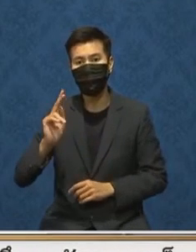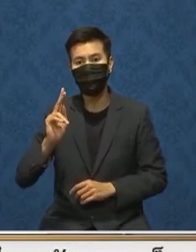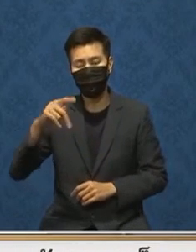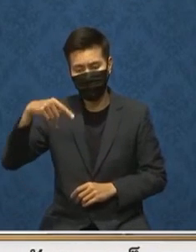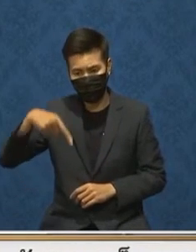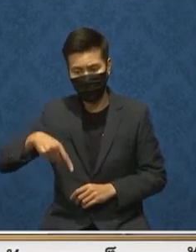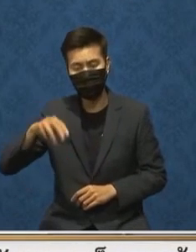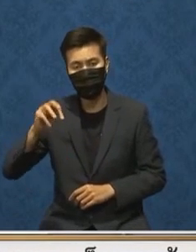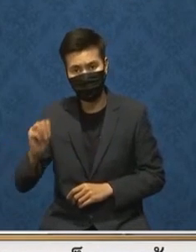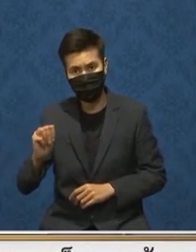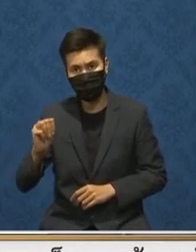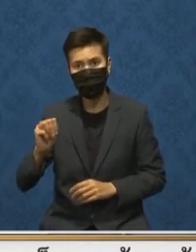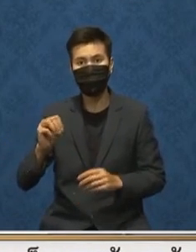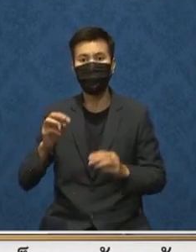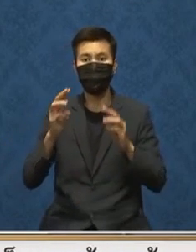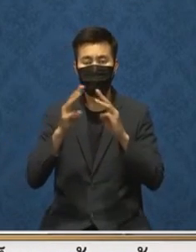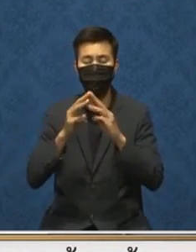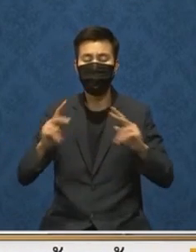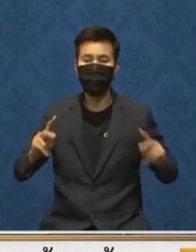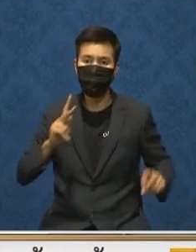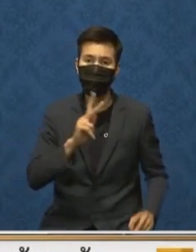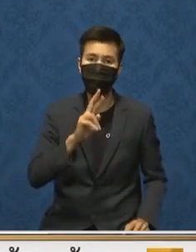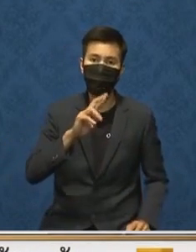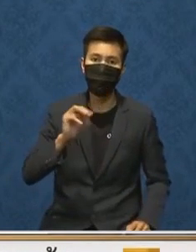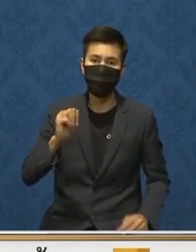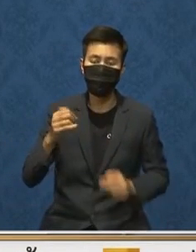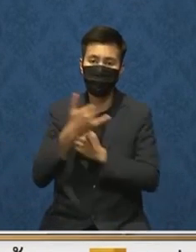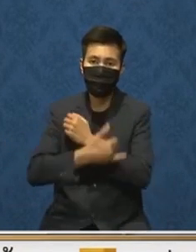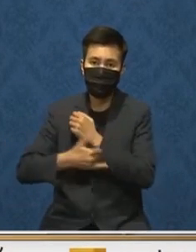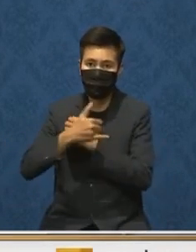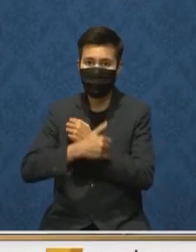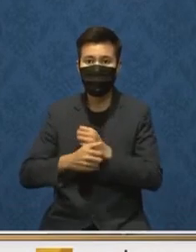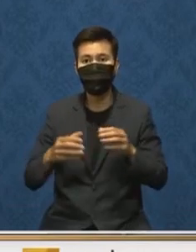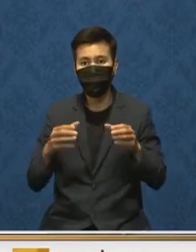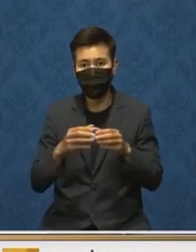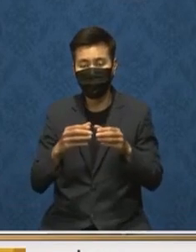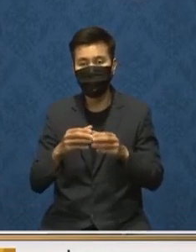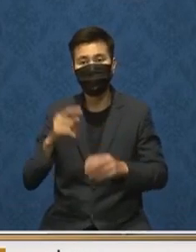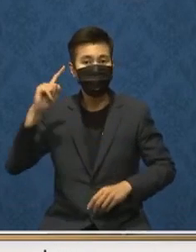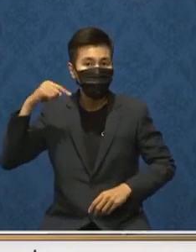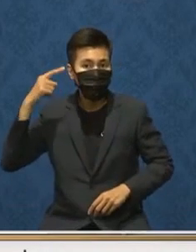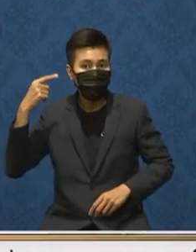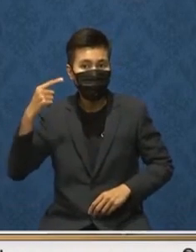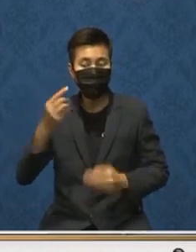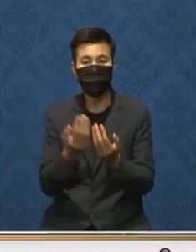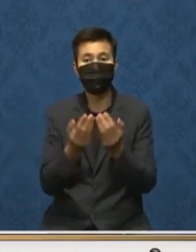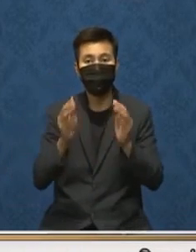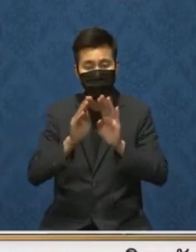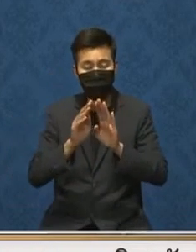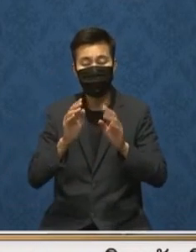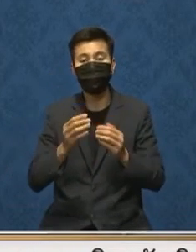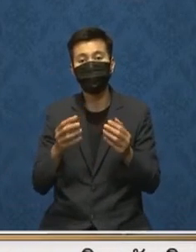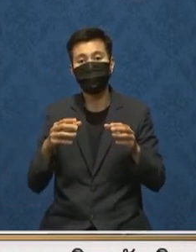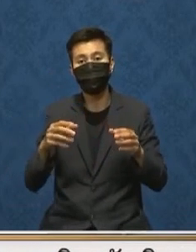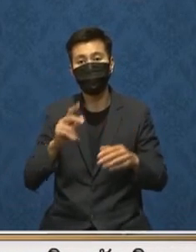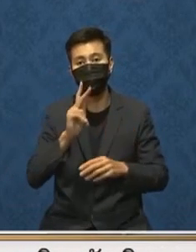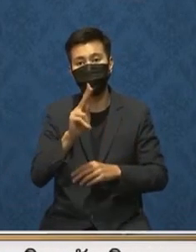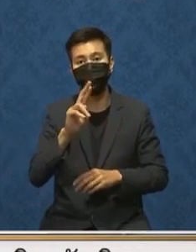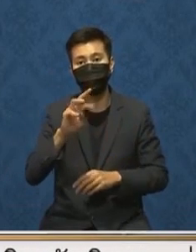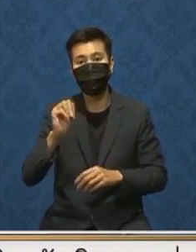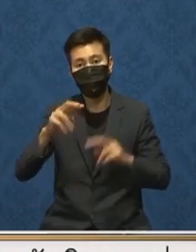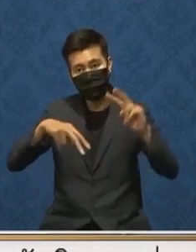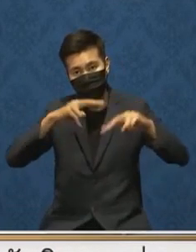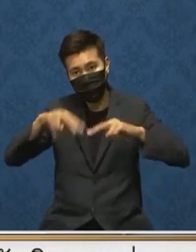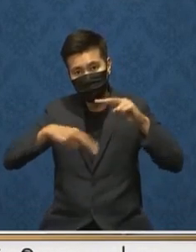ลางกรมสนธิสัญญาและกฎหมายกรมองค์กรระหว่างประเทศกรมสตรีและสถาบันครอบครัวกรมการปกครองกรมคุ้มครองสิ